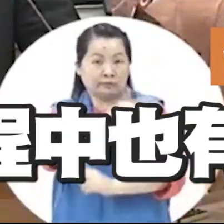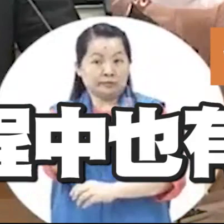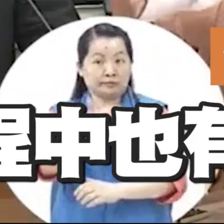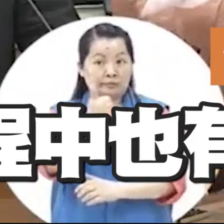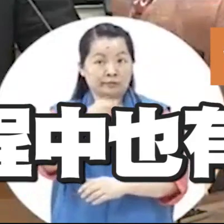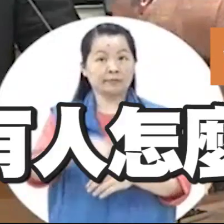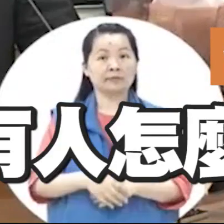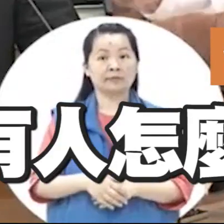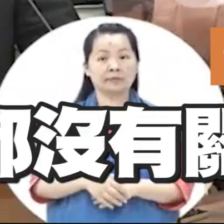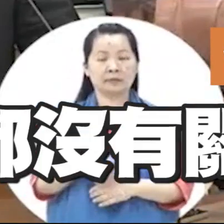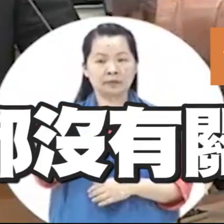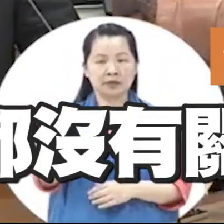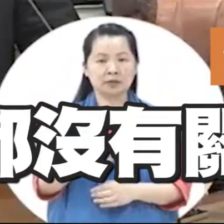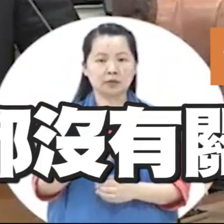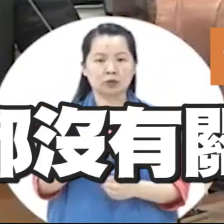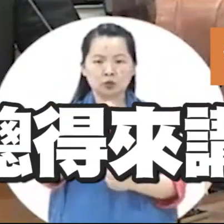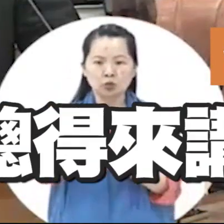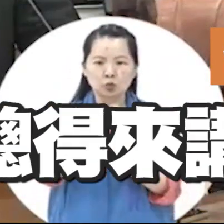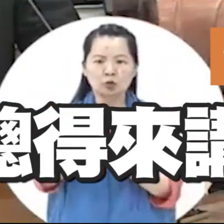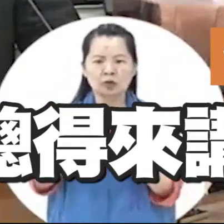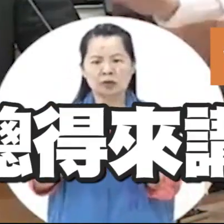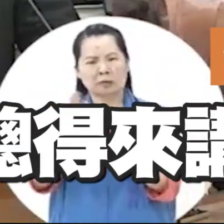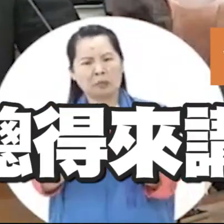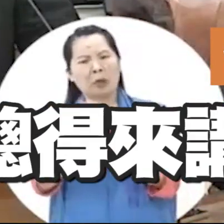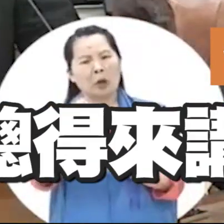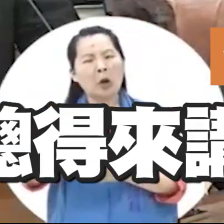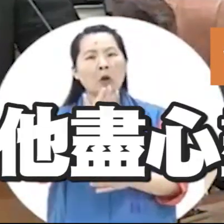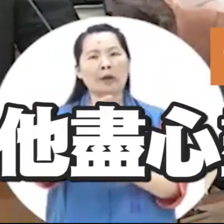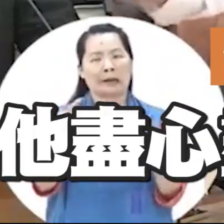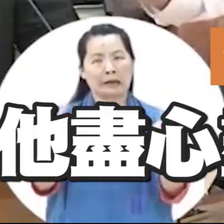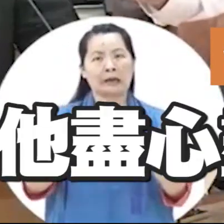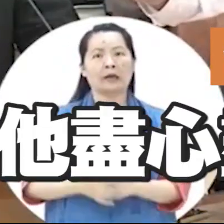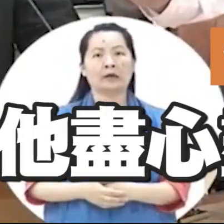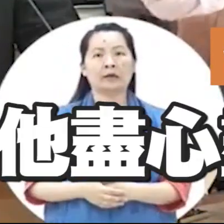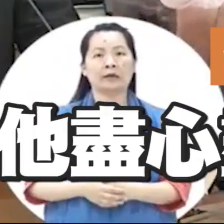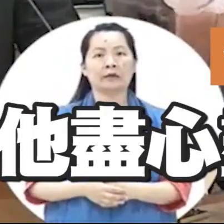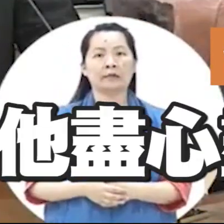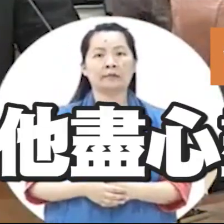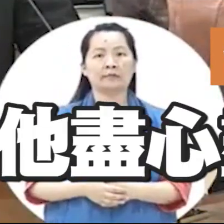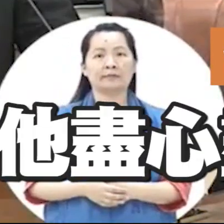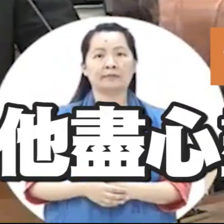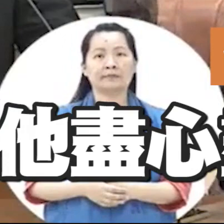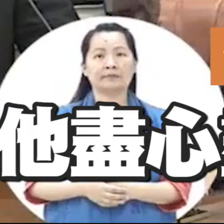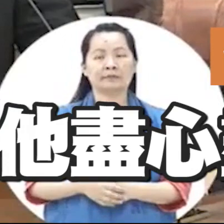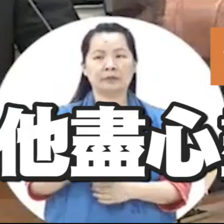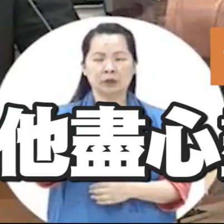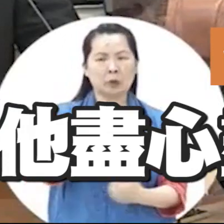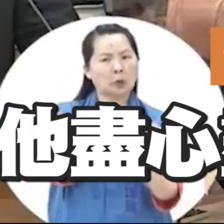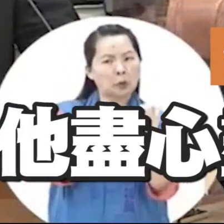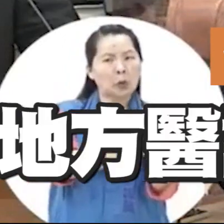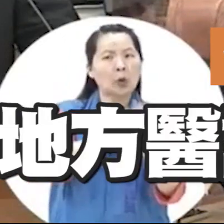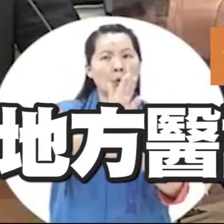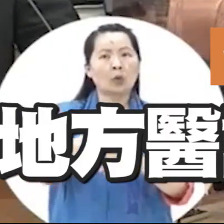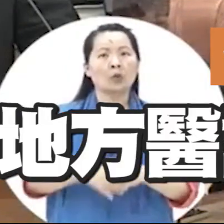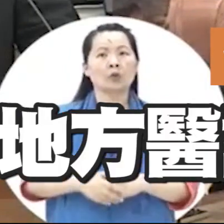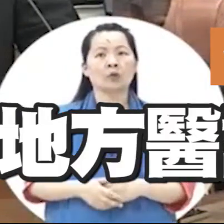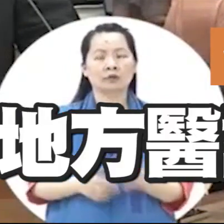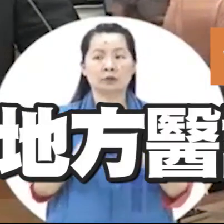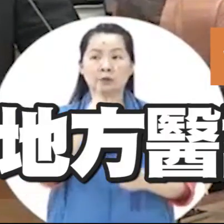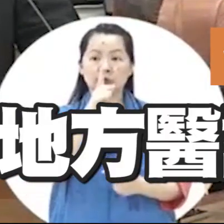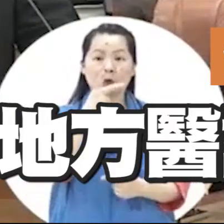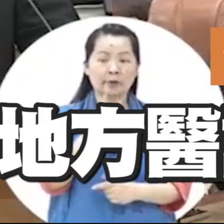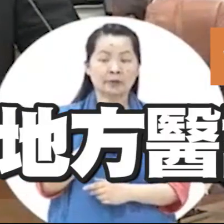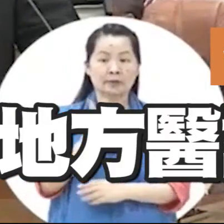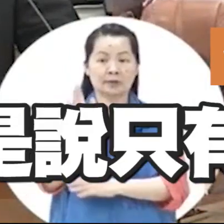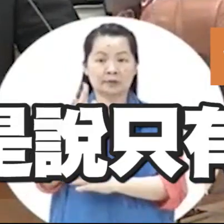程中也有人批评，也有人怎么样，那都没有关系。总的来讲，至少哎，伊嘛尽心尽力，好、哦、啊，中央到地方